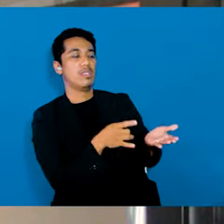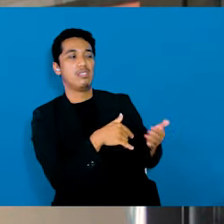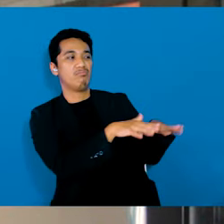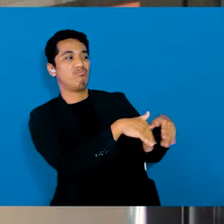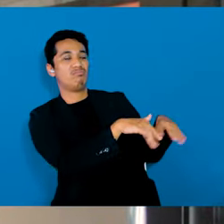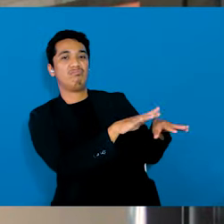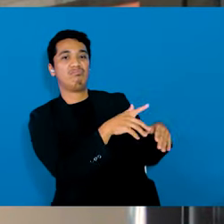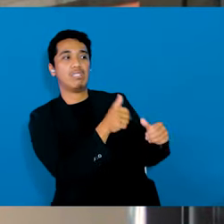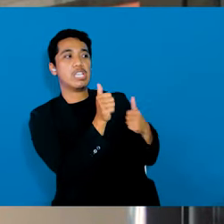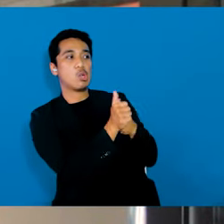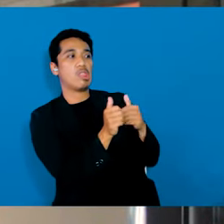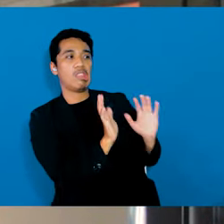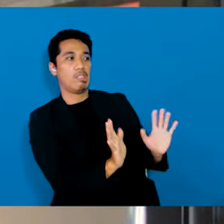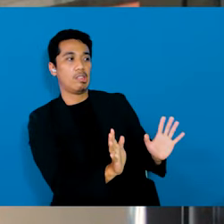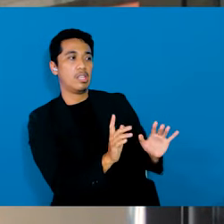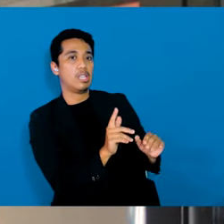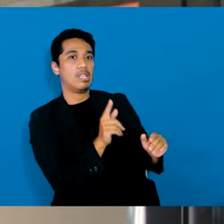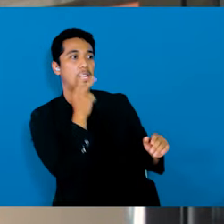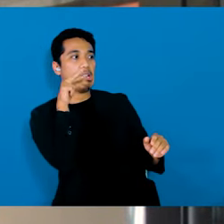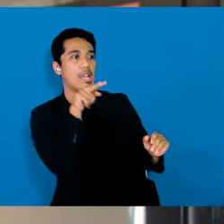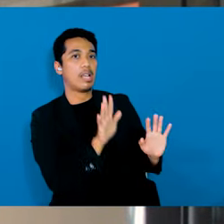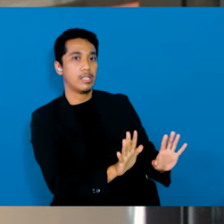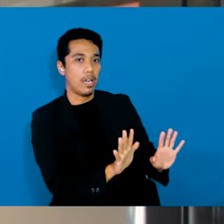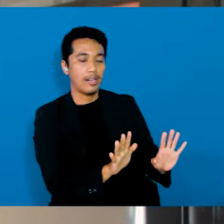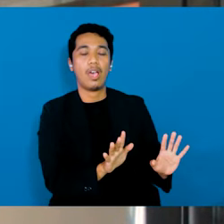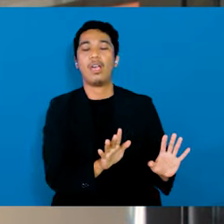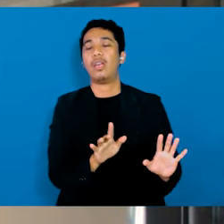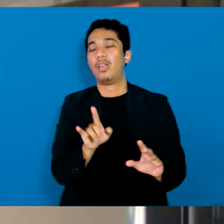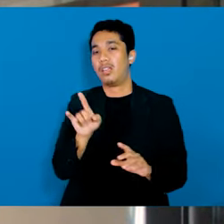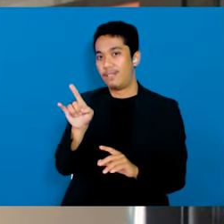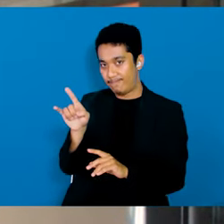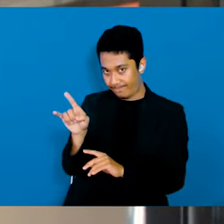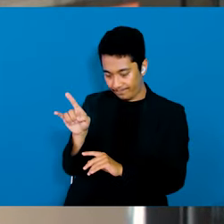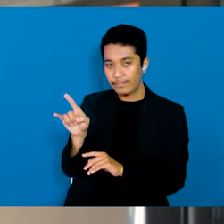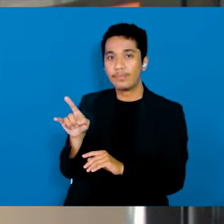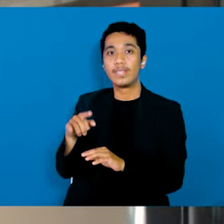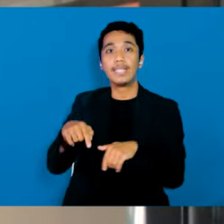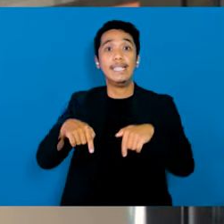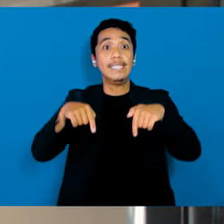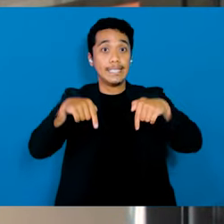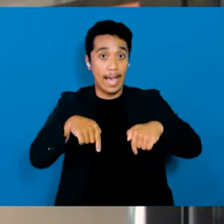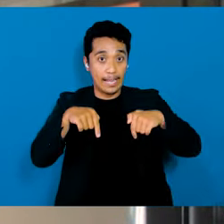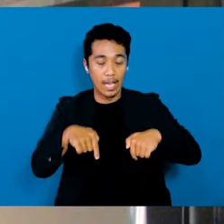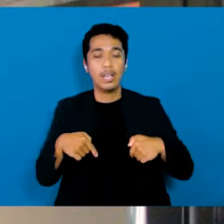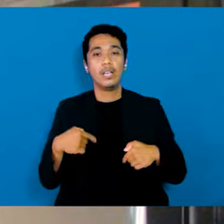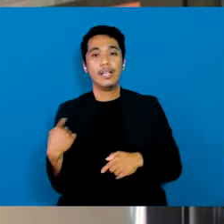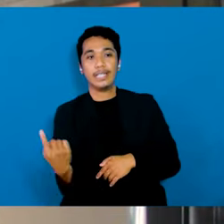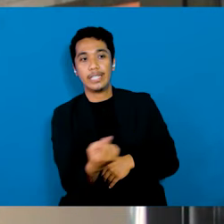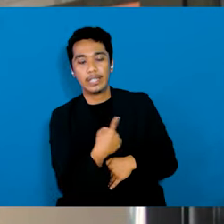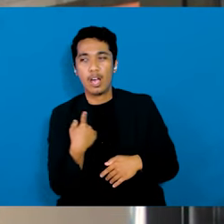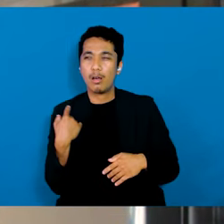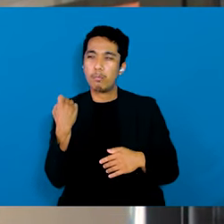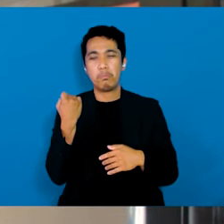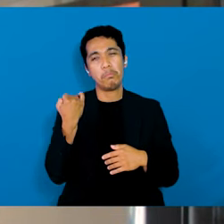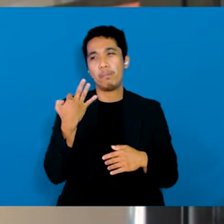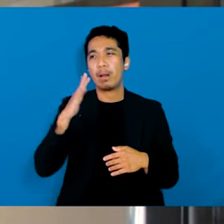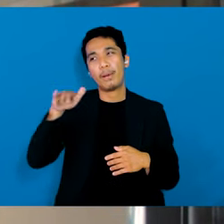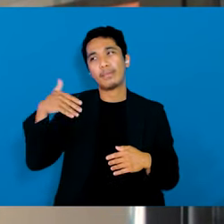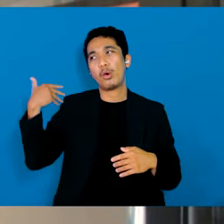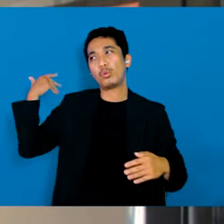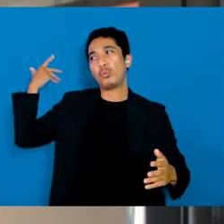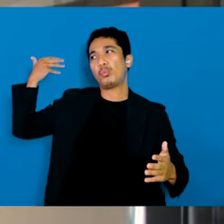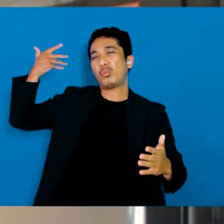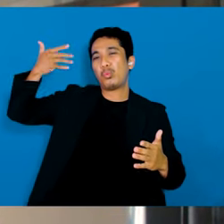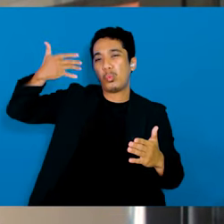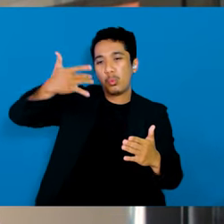ikut aja, kamu ngapain, lihat aja dan sebagainya. Nah, itu waktu itu seperti itu. Nah, saat ini kita sudah sekian tahun yang lalu, dan